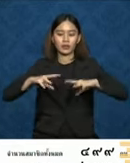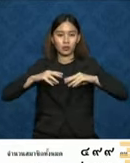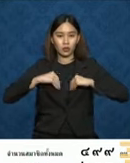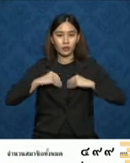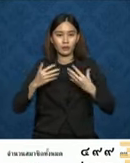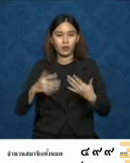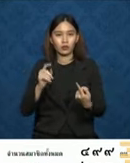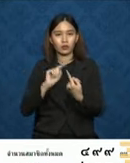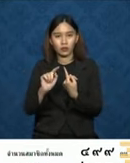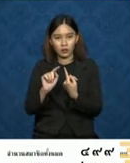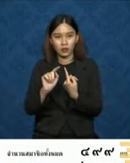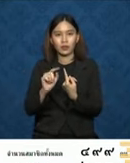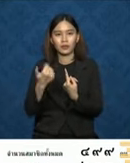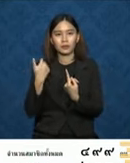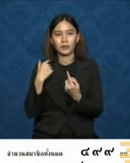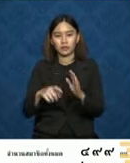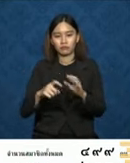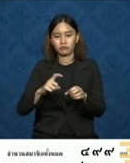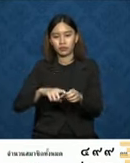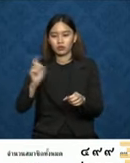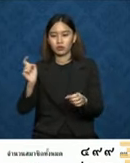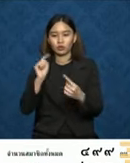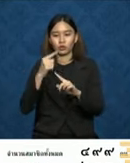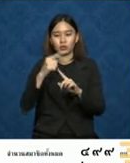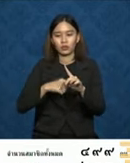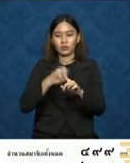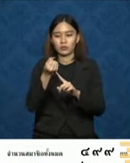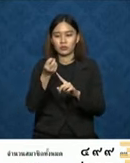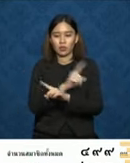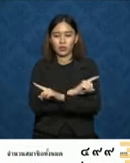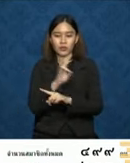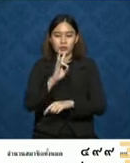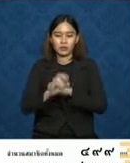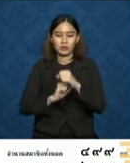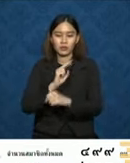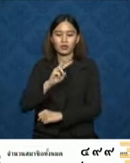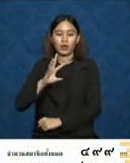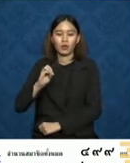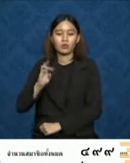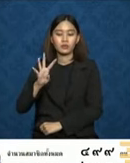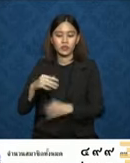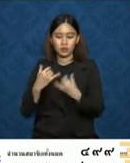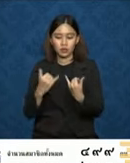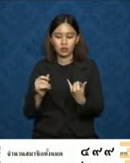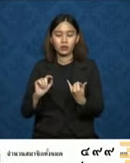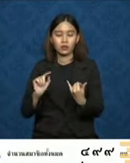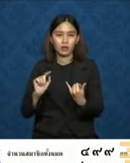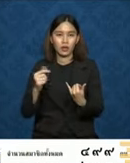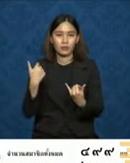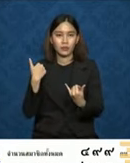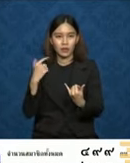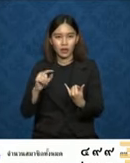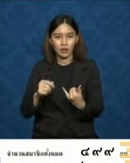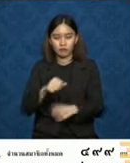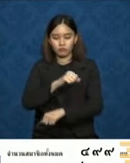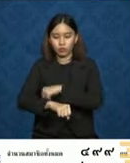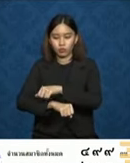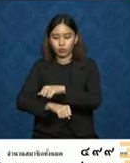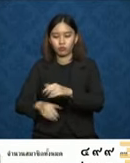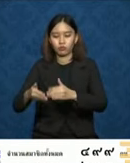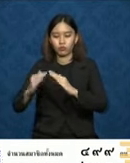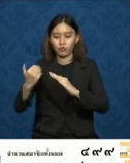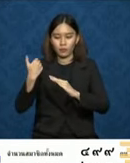ครับในหลักการว่าให้มีการเ่อเพิกถอนเนี่ยนะครับเมื่อวันที่ 7ธันวาคม 2564ซึ่งปัจจุบันนี้ก็มีการกำลังมีการก่อสร้างอยู่ครับท่าน